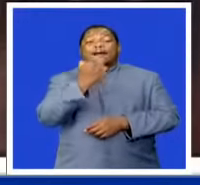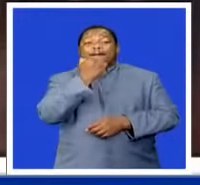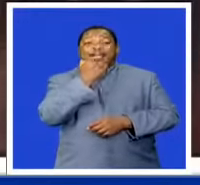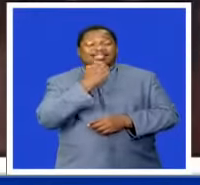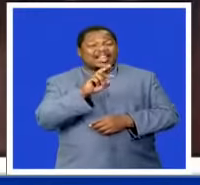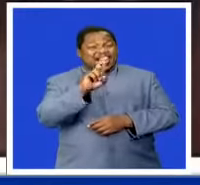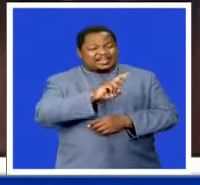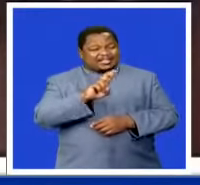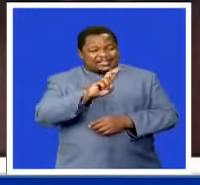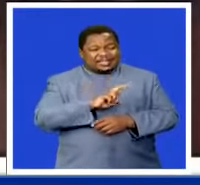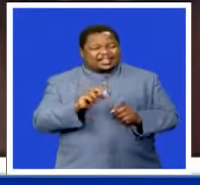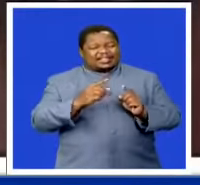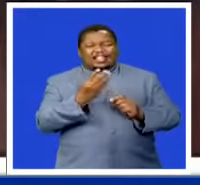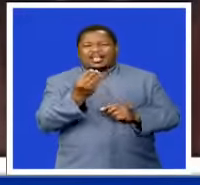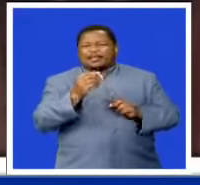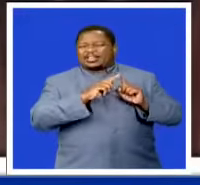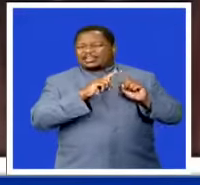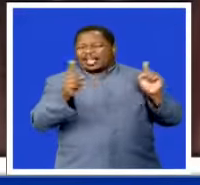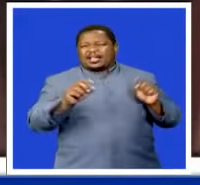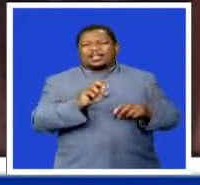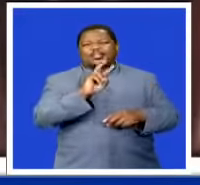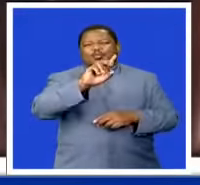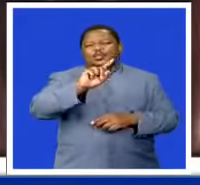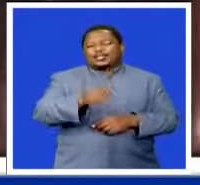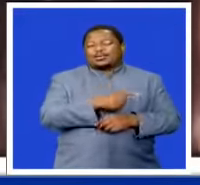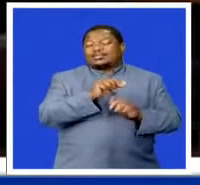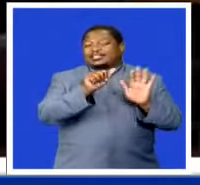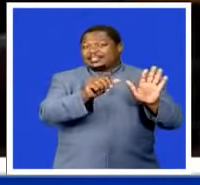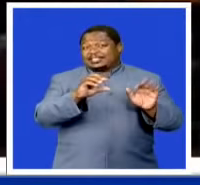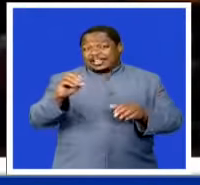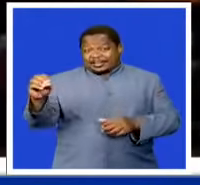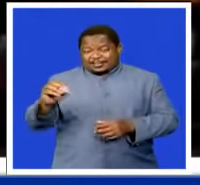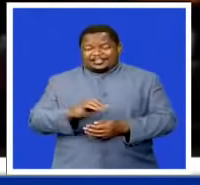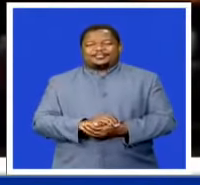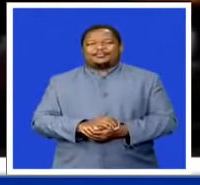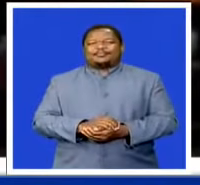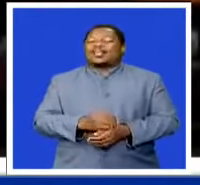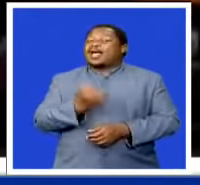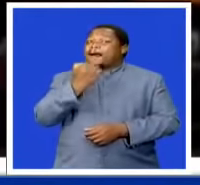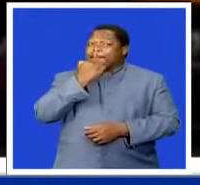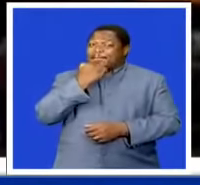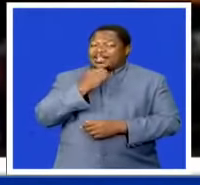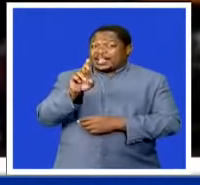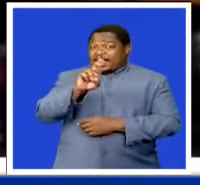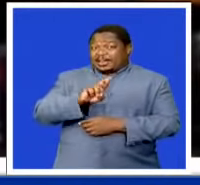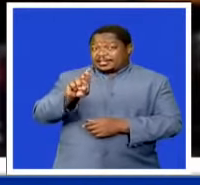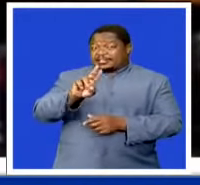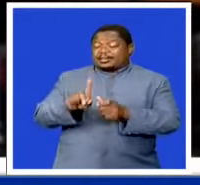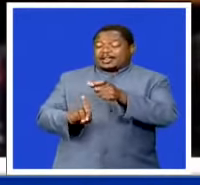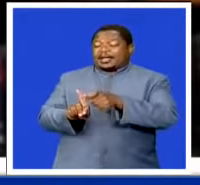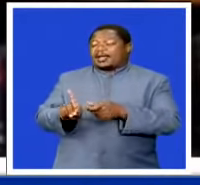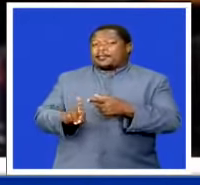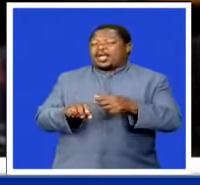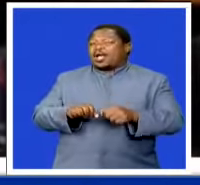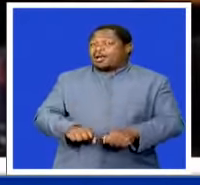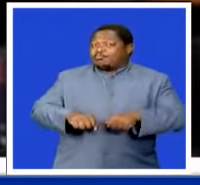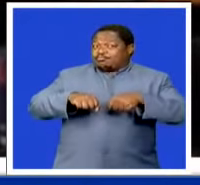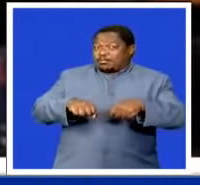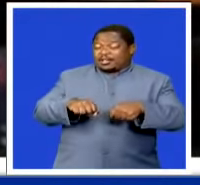2600. Umphathi wesifundza sakamanzini Shifu Gija uthi basatawuhlangana balibandla lalesifundza babuke